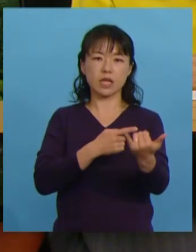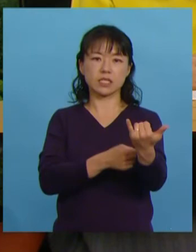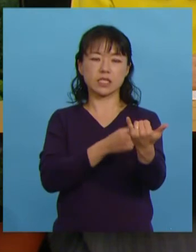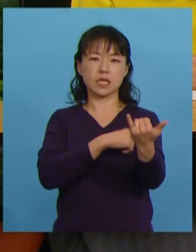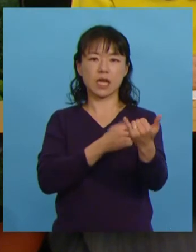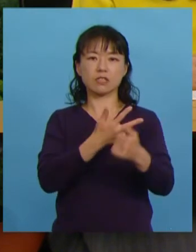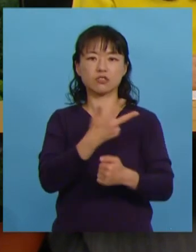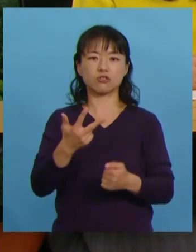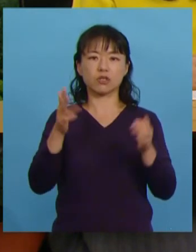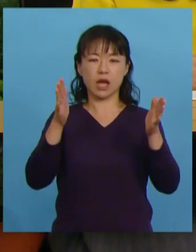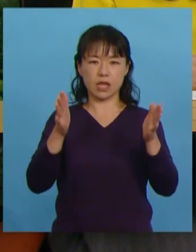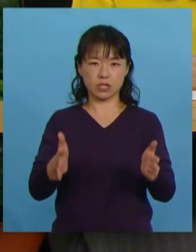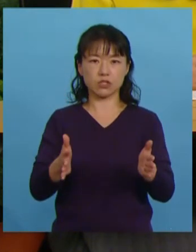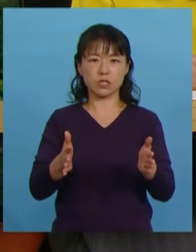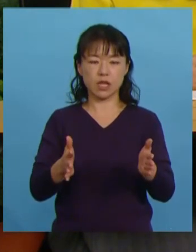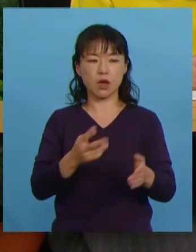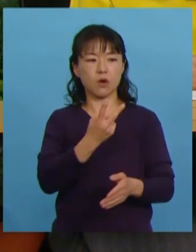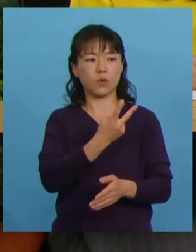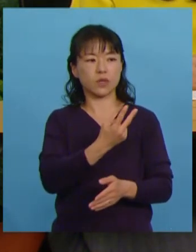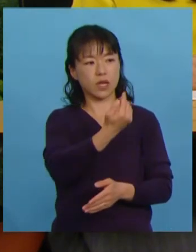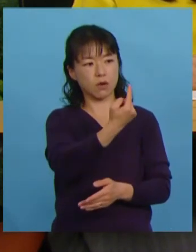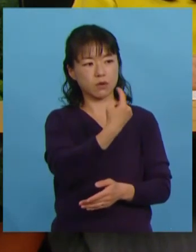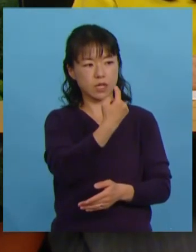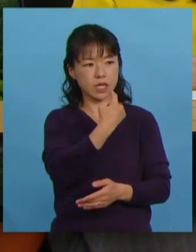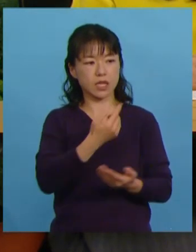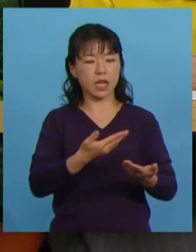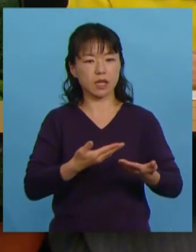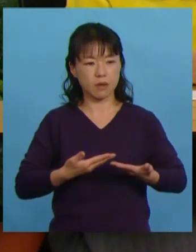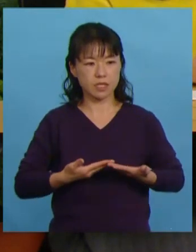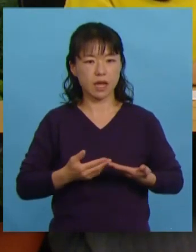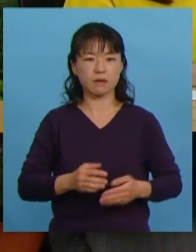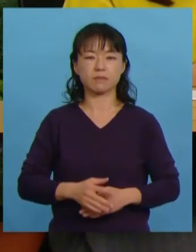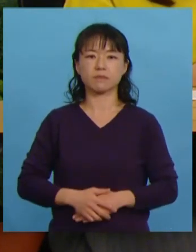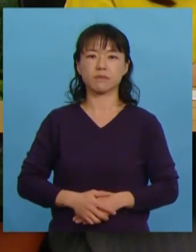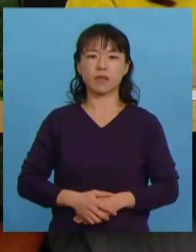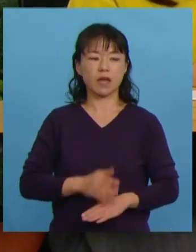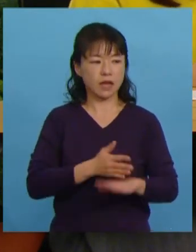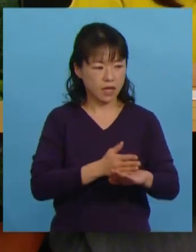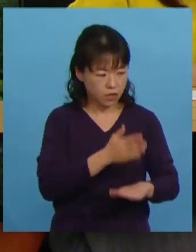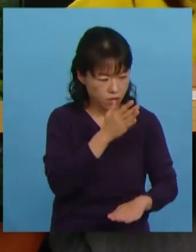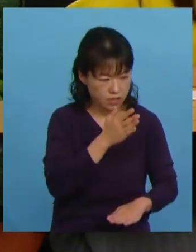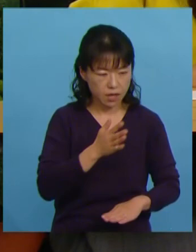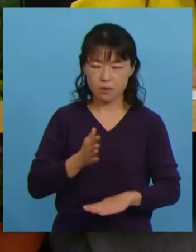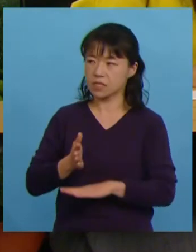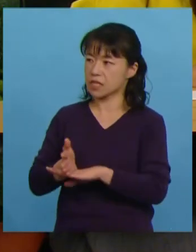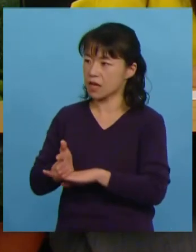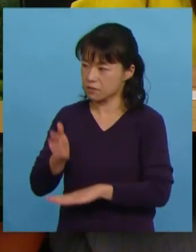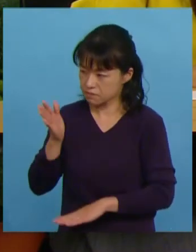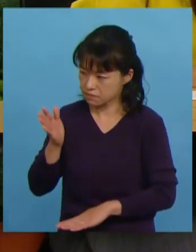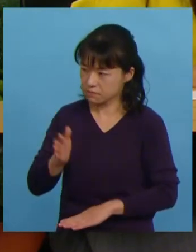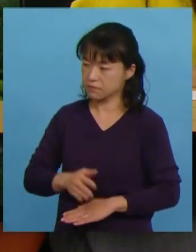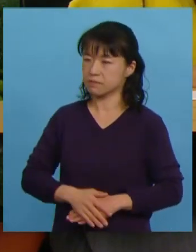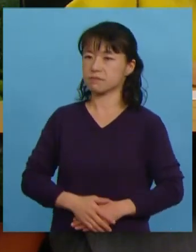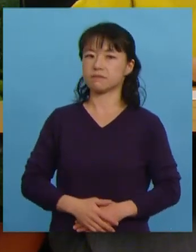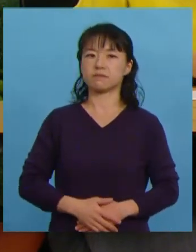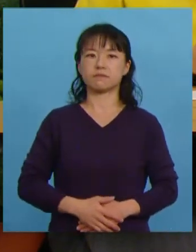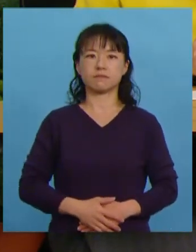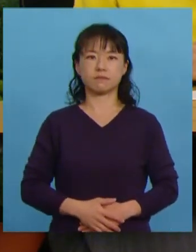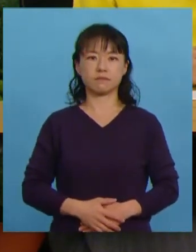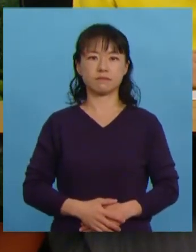権週間について西村さんと野口さんにお話をお伺いしました。ありがとうございました。 ありがとうございました。